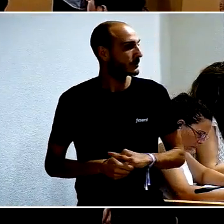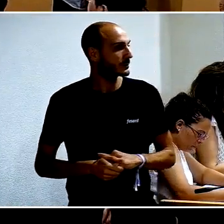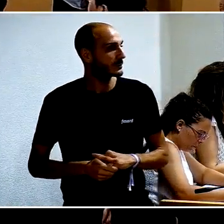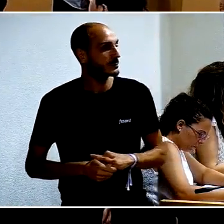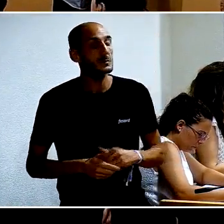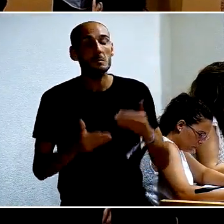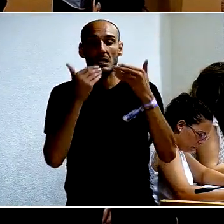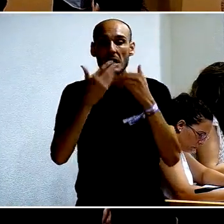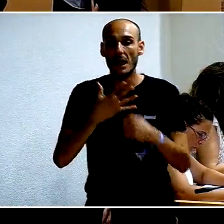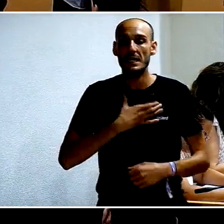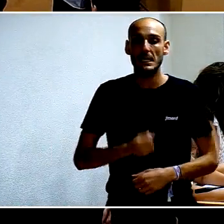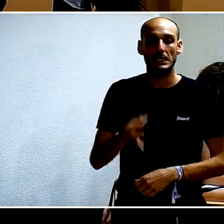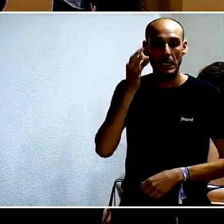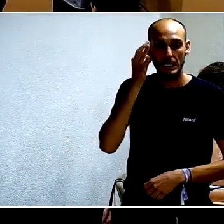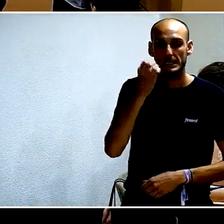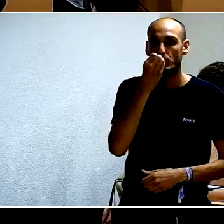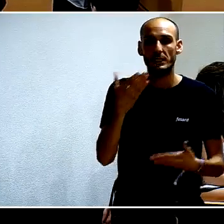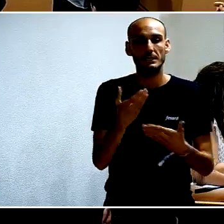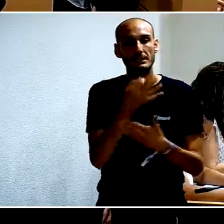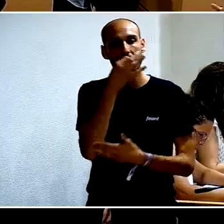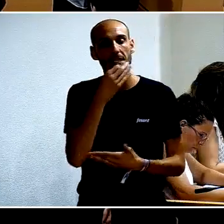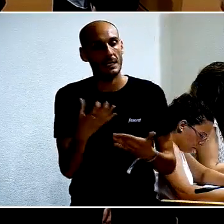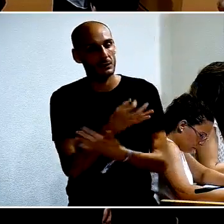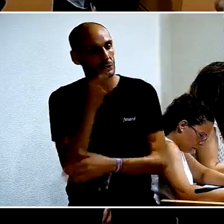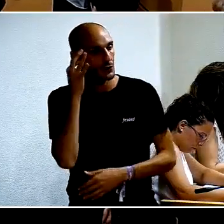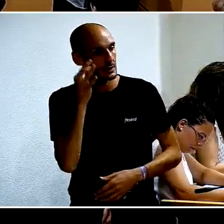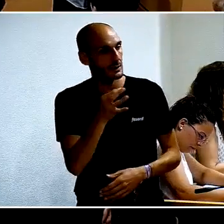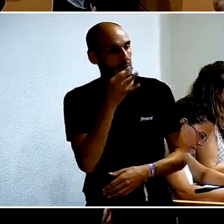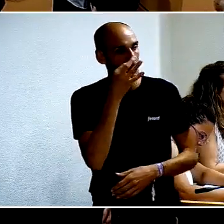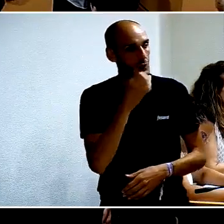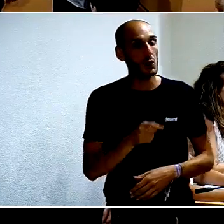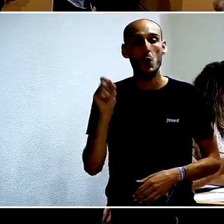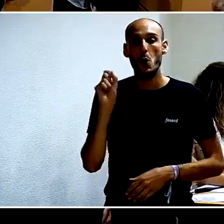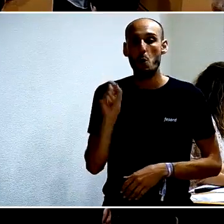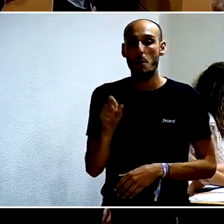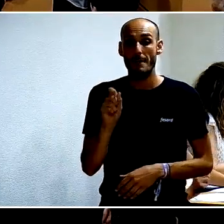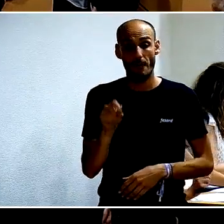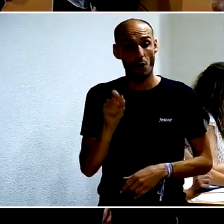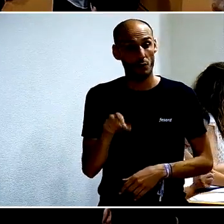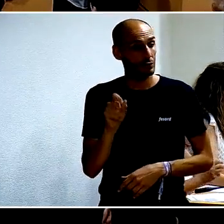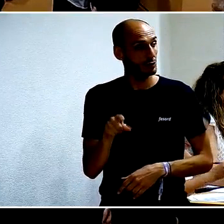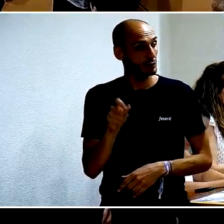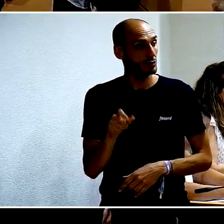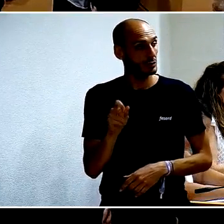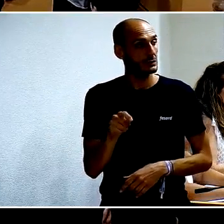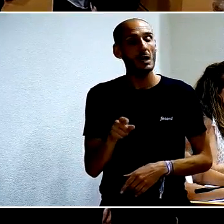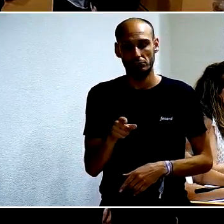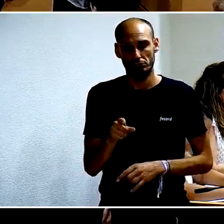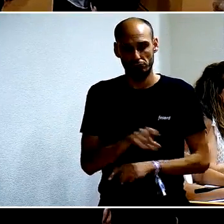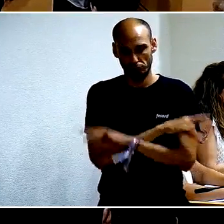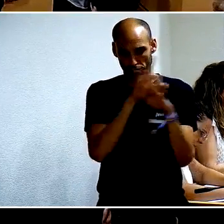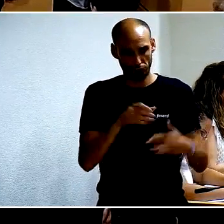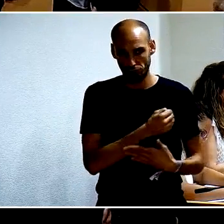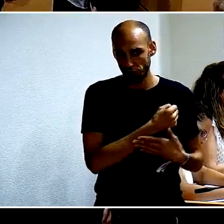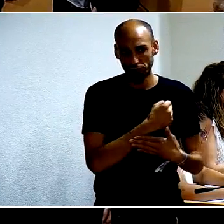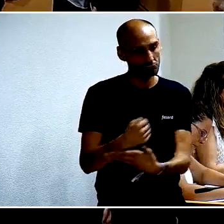Gràcies, alcaldessa. Bona vesprada a totes i a tots. Podeu Paiporta, per suposar que va donar suport a aquesta, com a